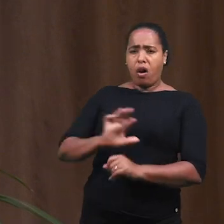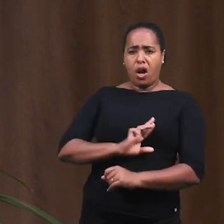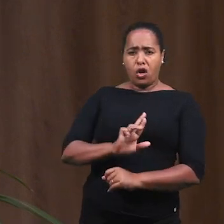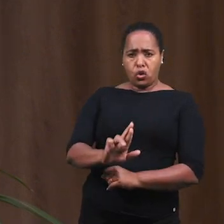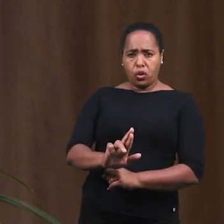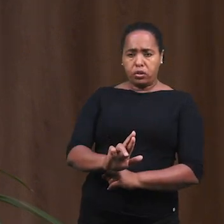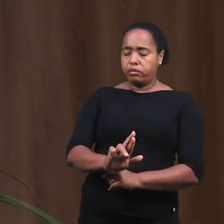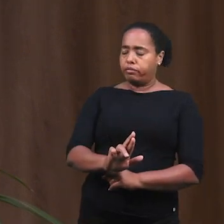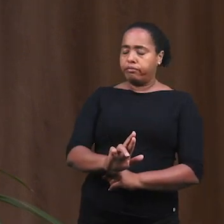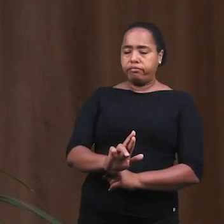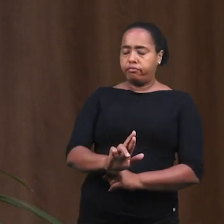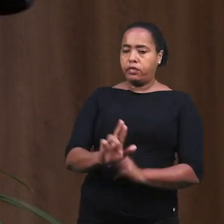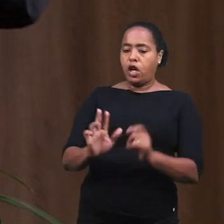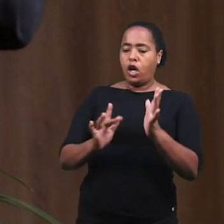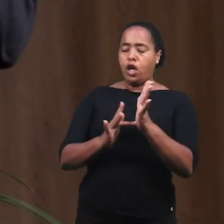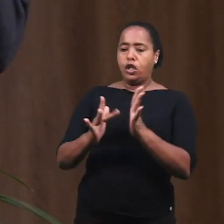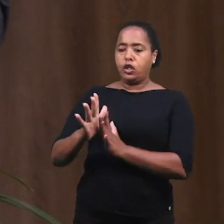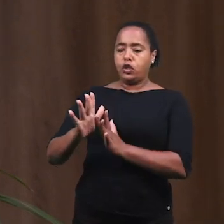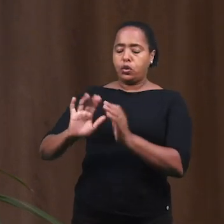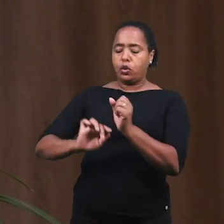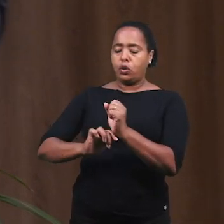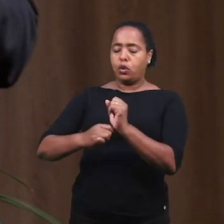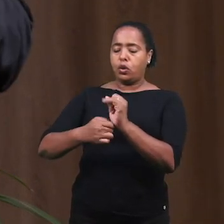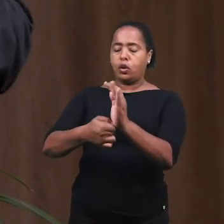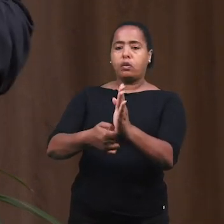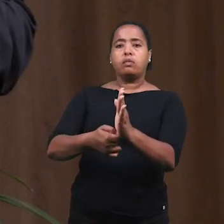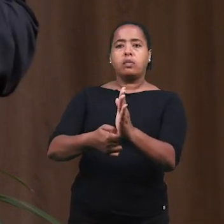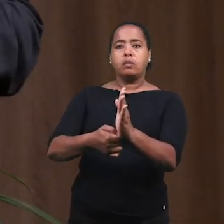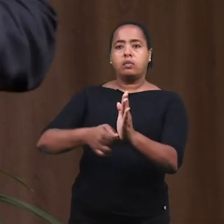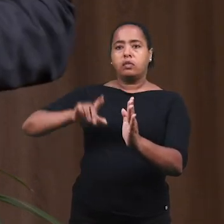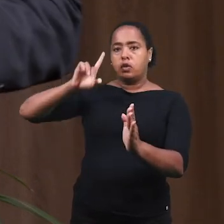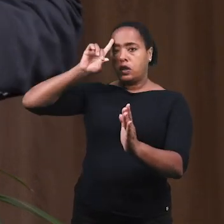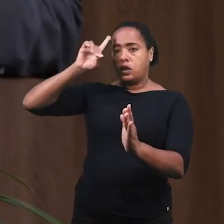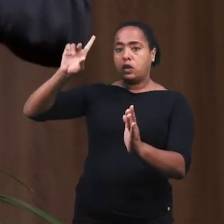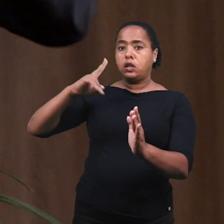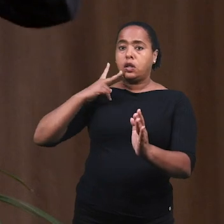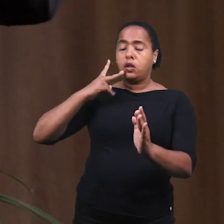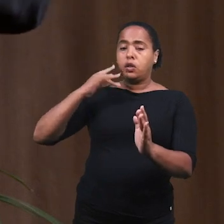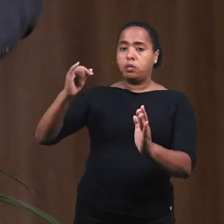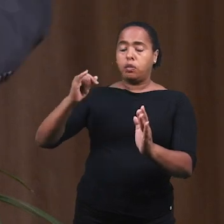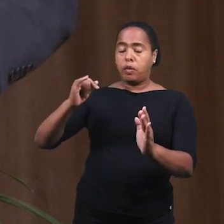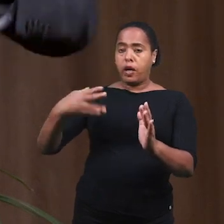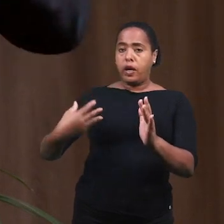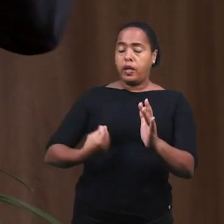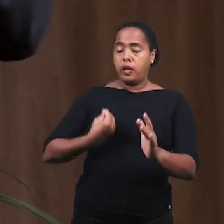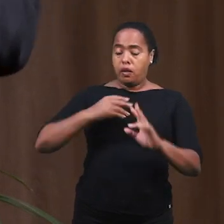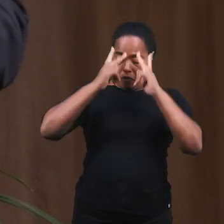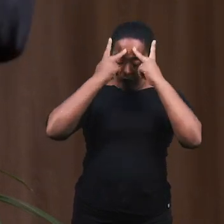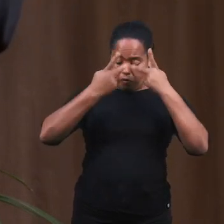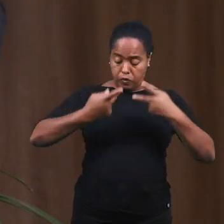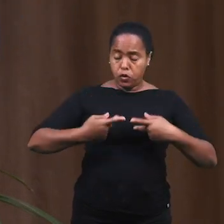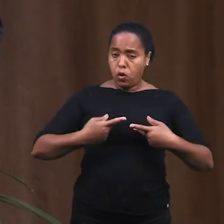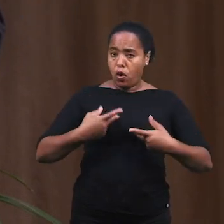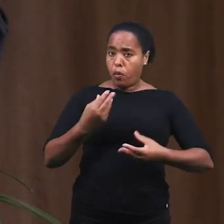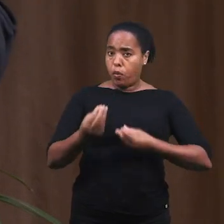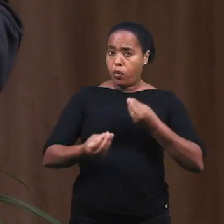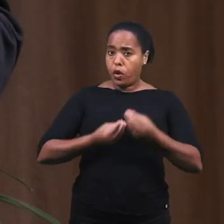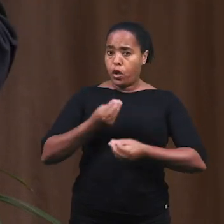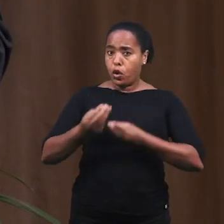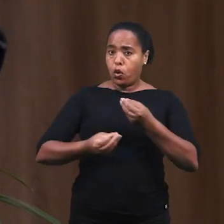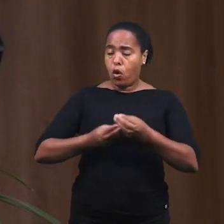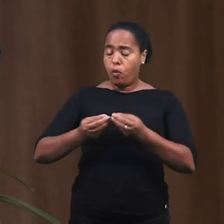лишь религиозной личностью, это откровение Бога человеку,